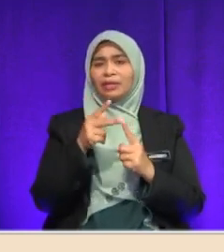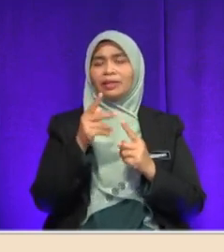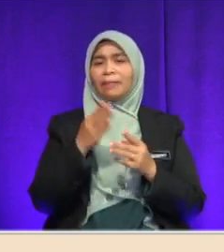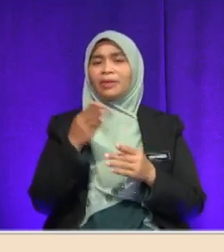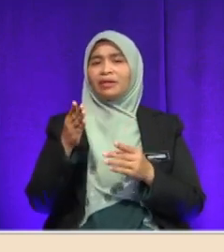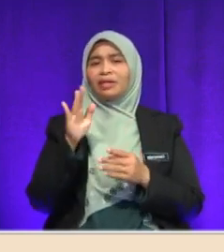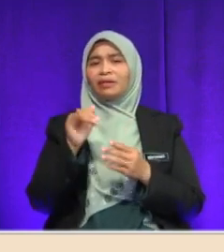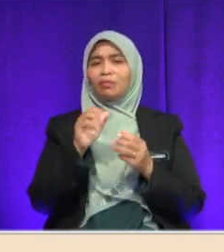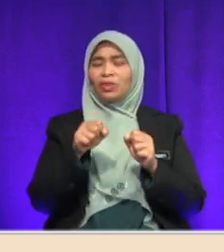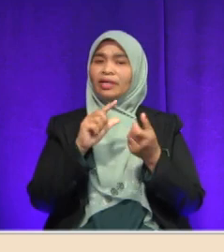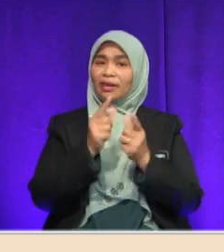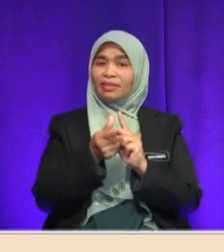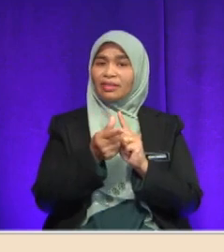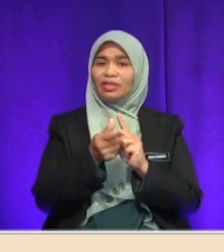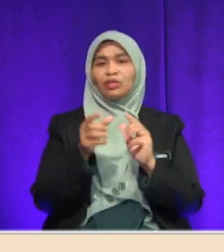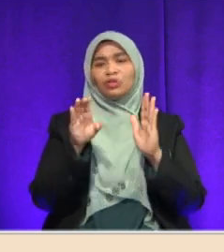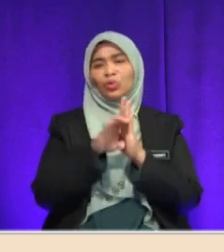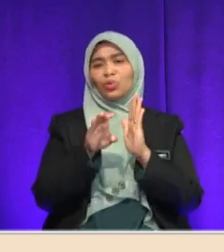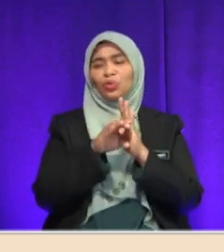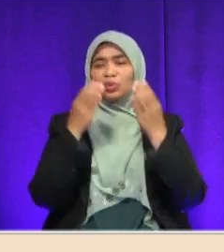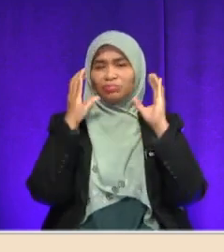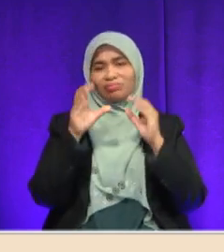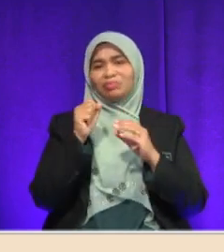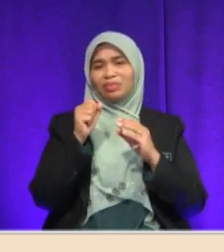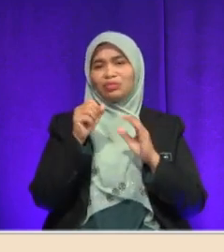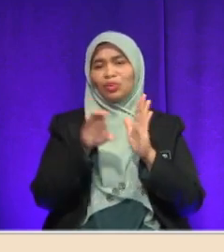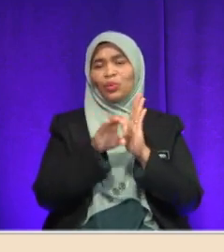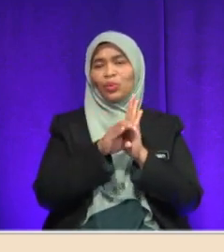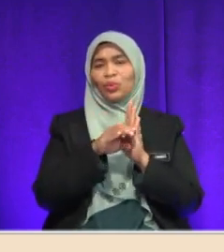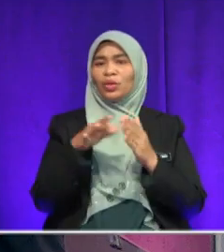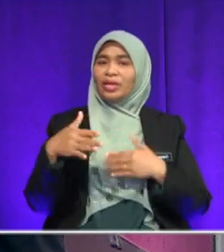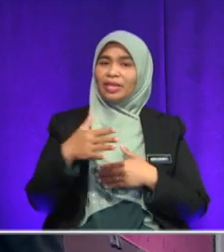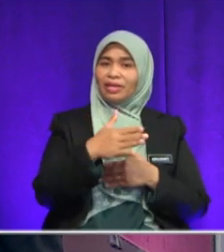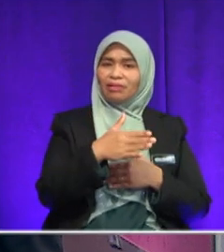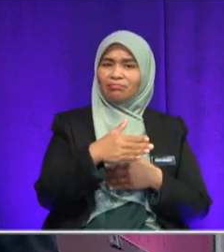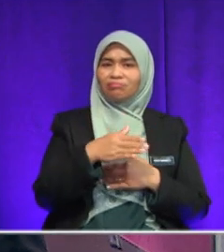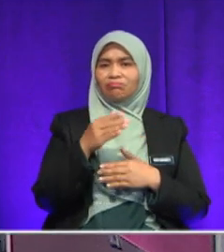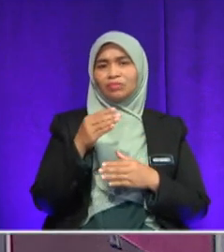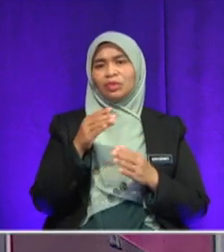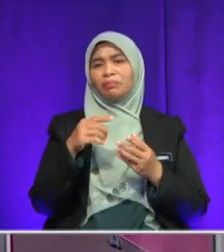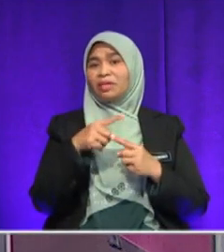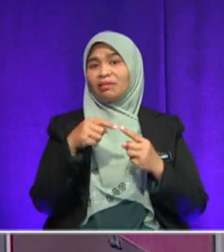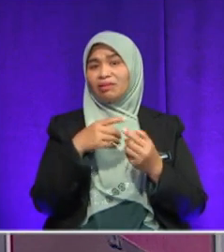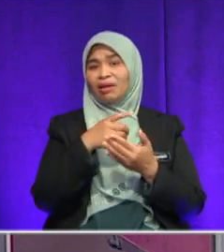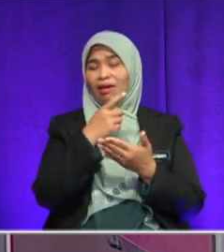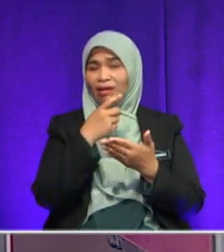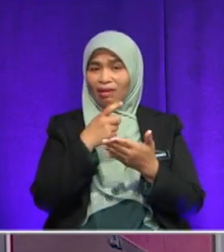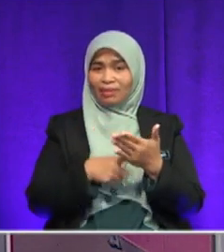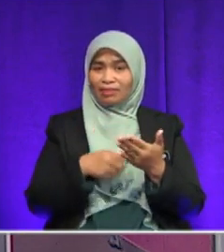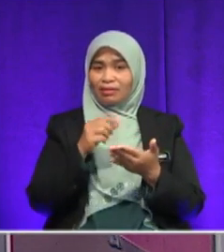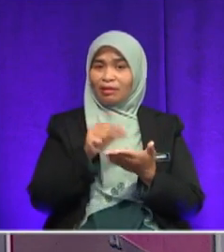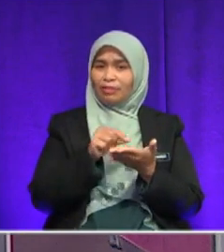fungsi ayam tadi. Saya ambil, cikgu ambil contoh ikan. So maknanya apabila harga ayam